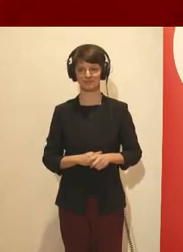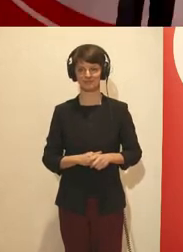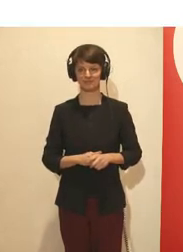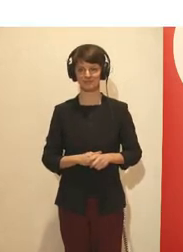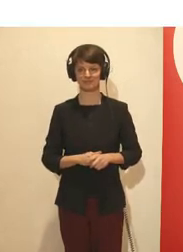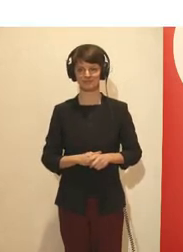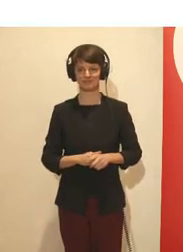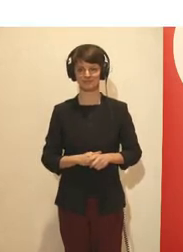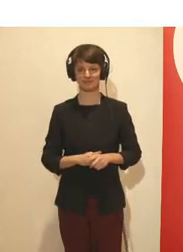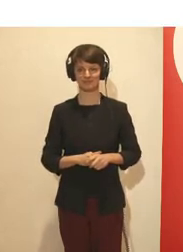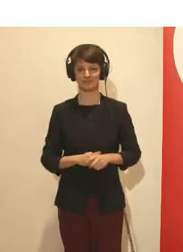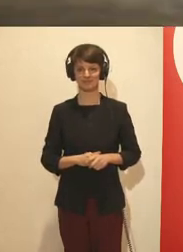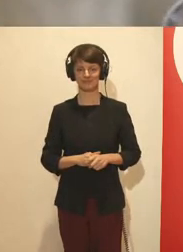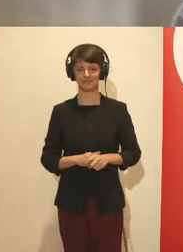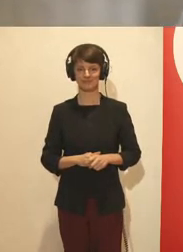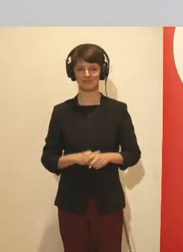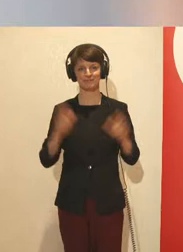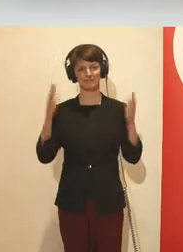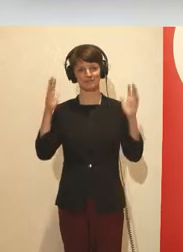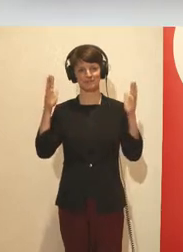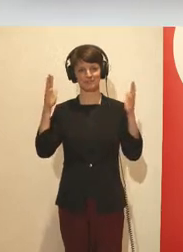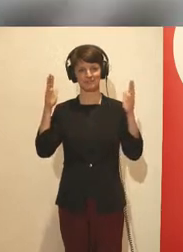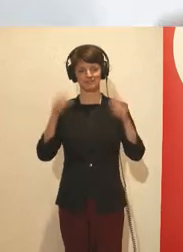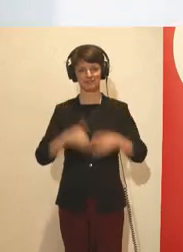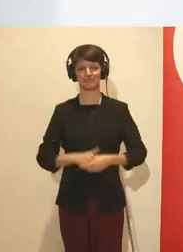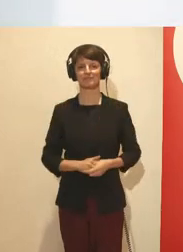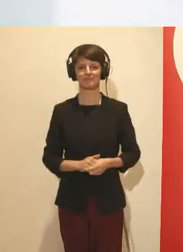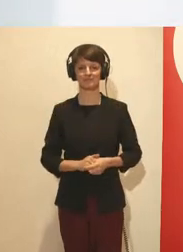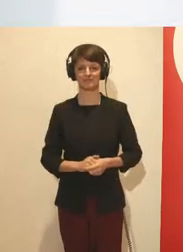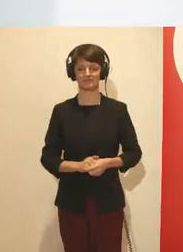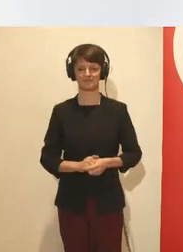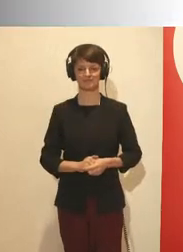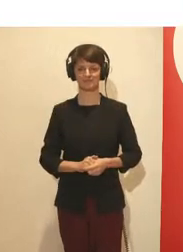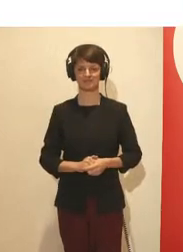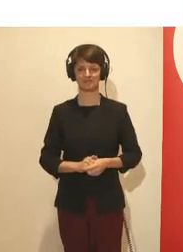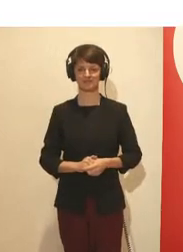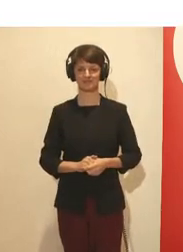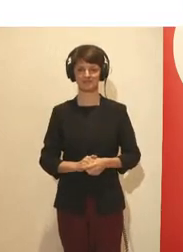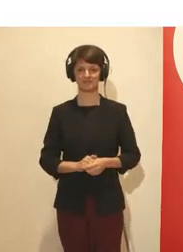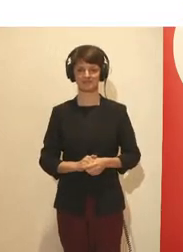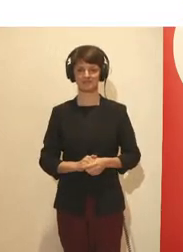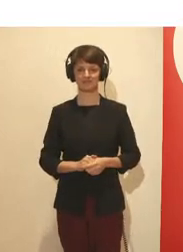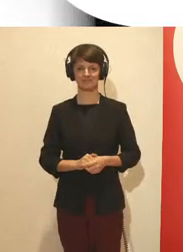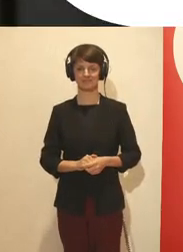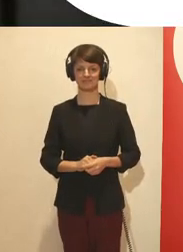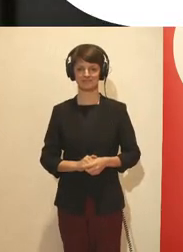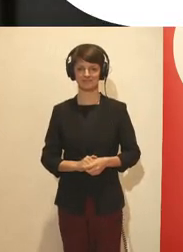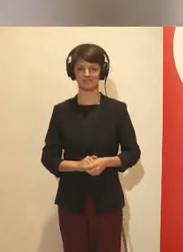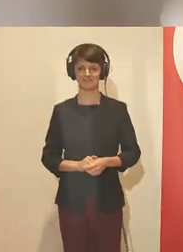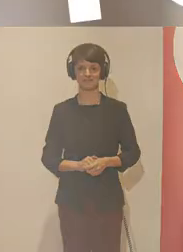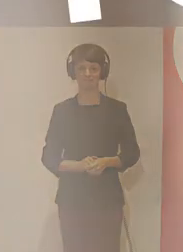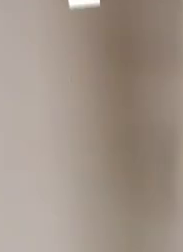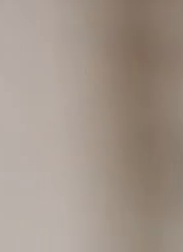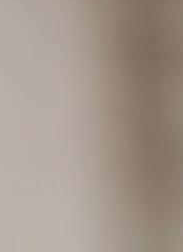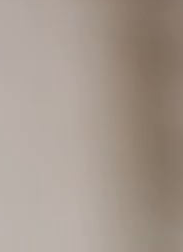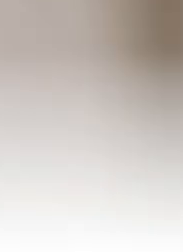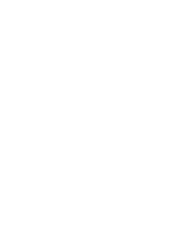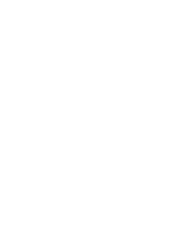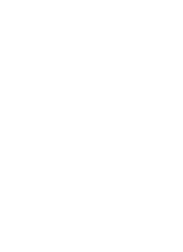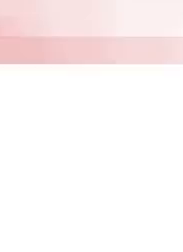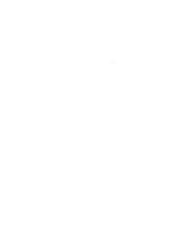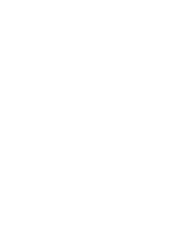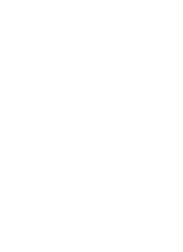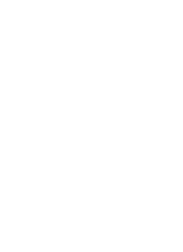wir machen politik sie lisa gülcan und caramba für klein und groß für hund und